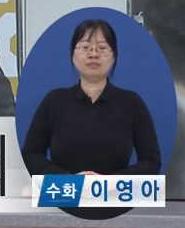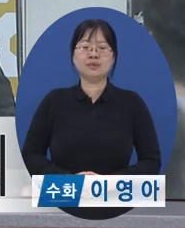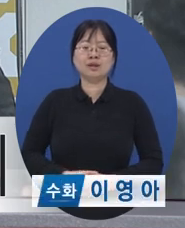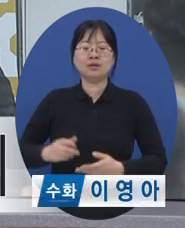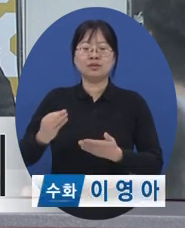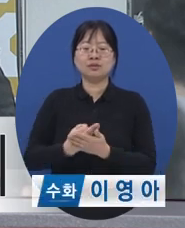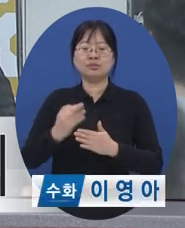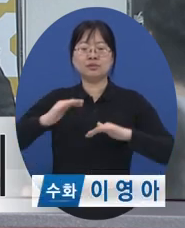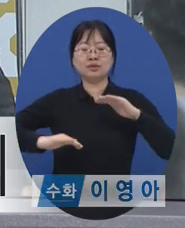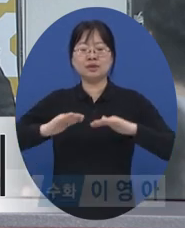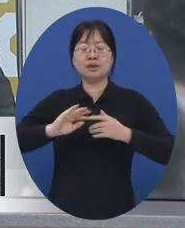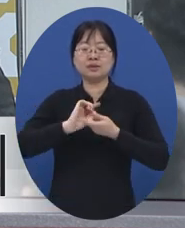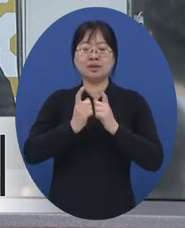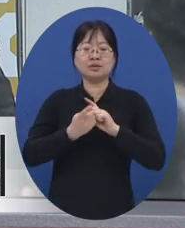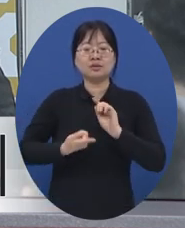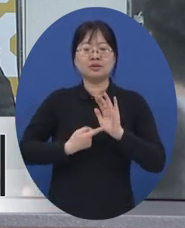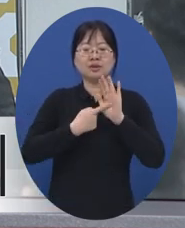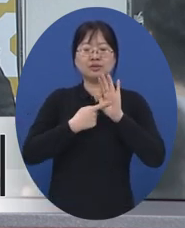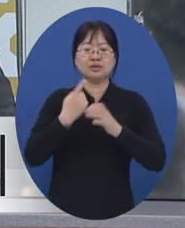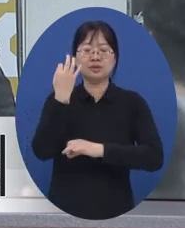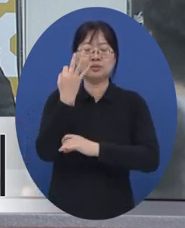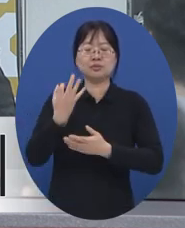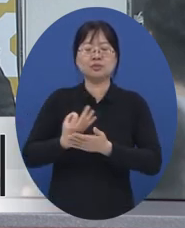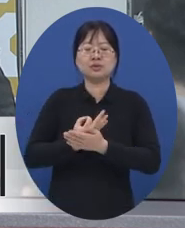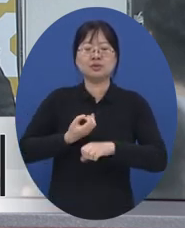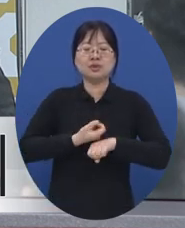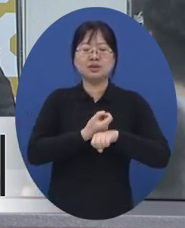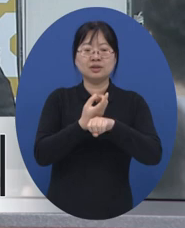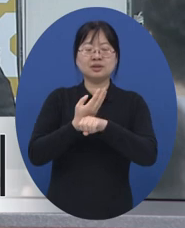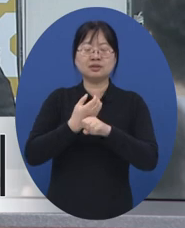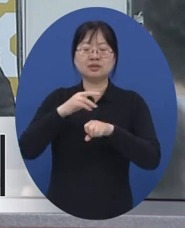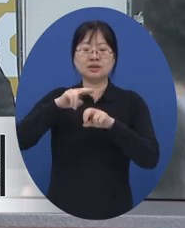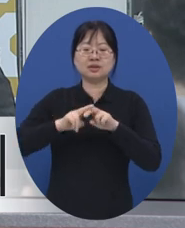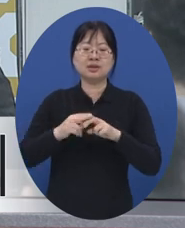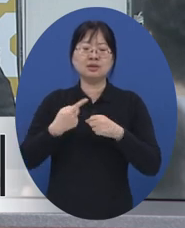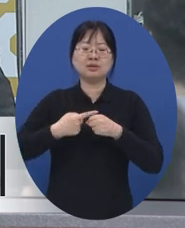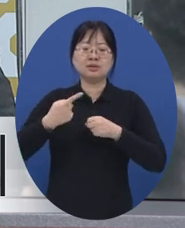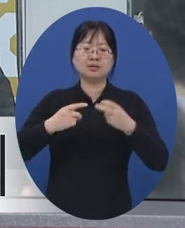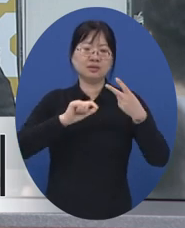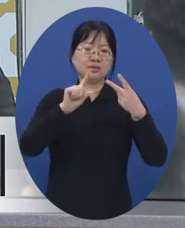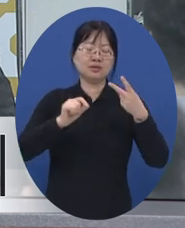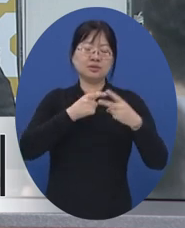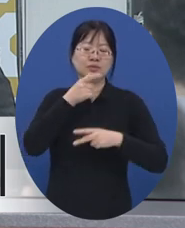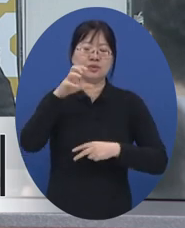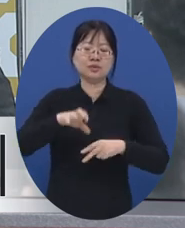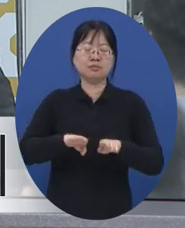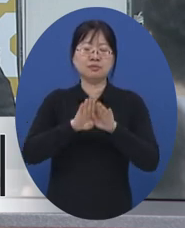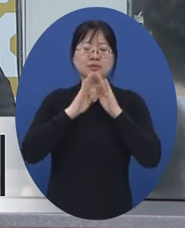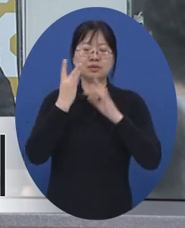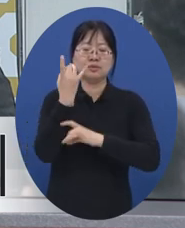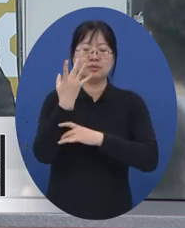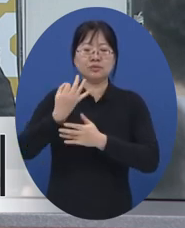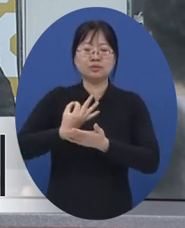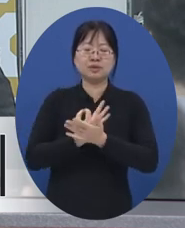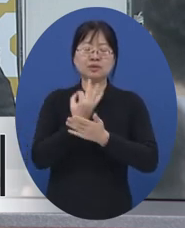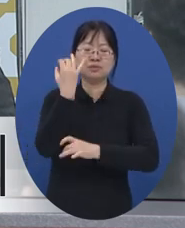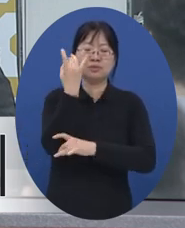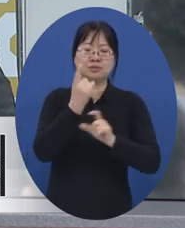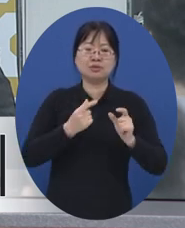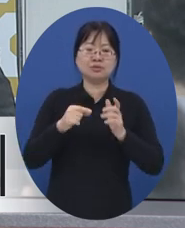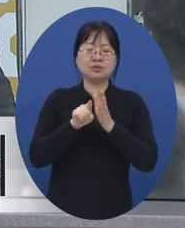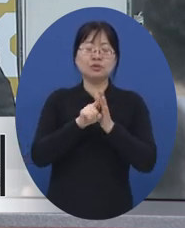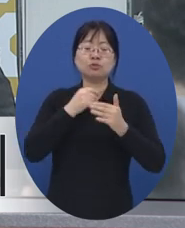소득 불균형에 대안으로 나온 기본소득을 알리는 자리가 내년 2월 수원에서 열립니다. 기본소득은 기본적인 생활을